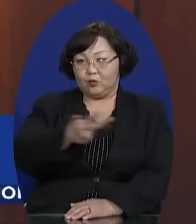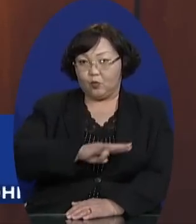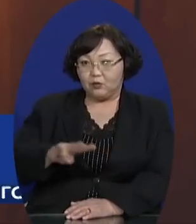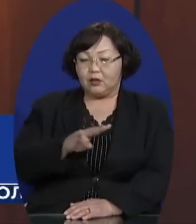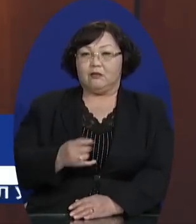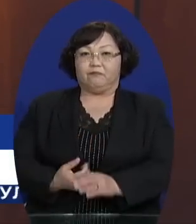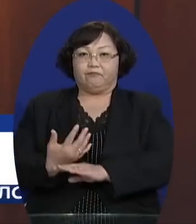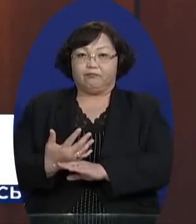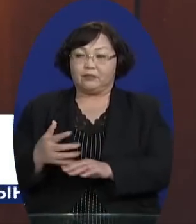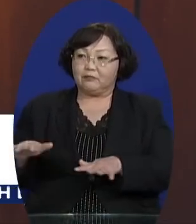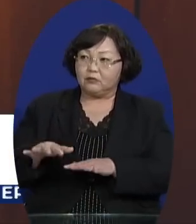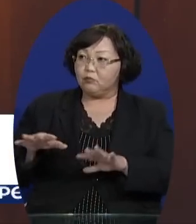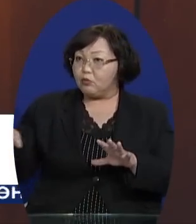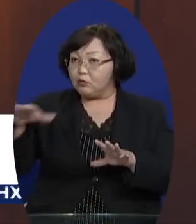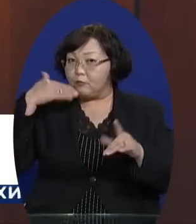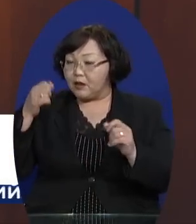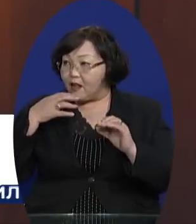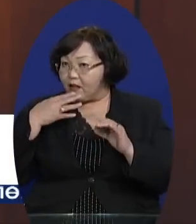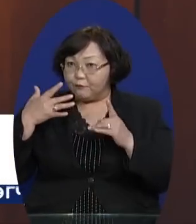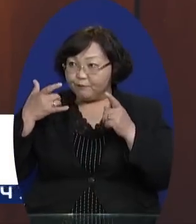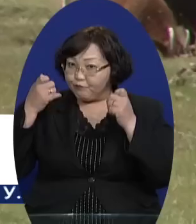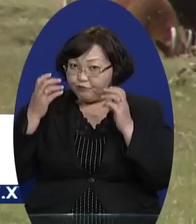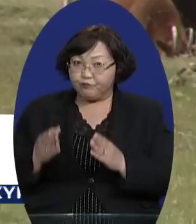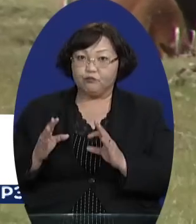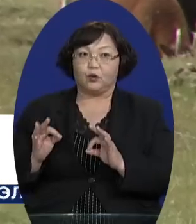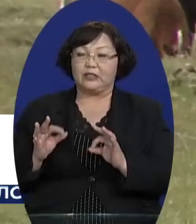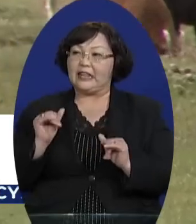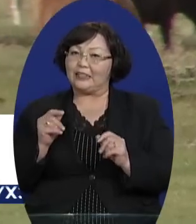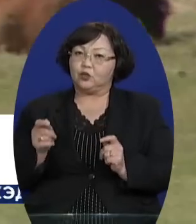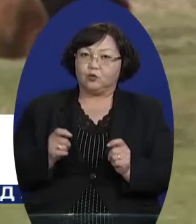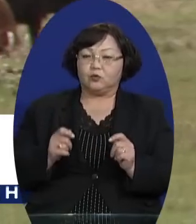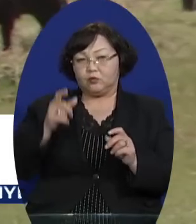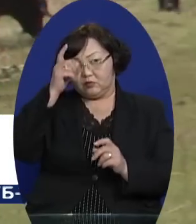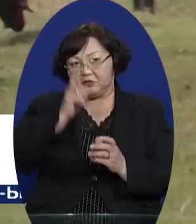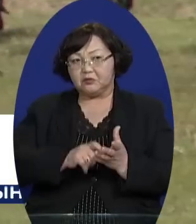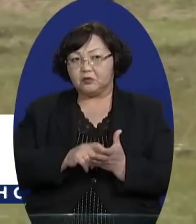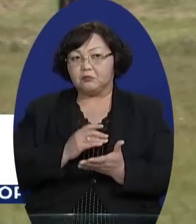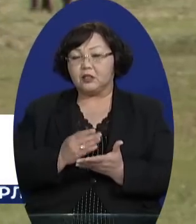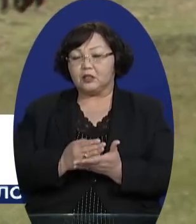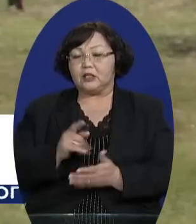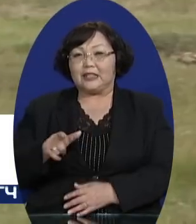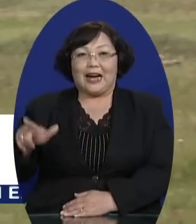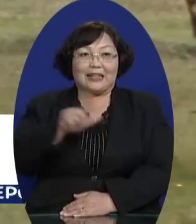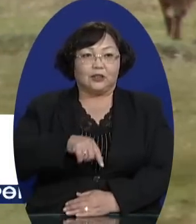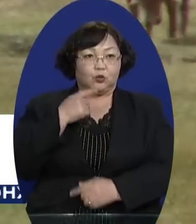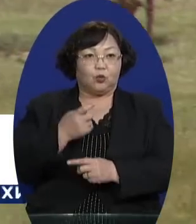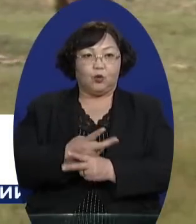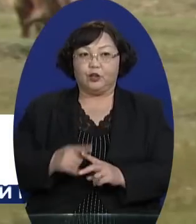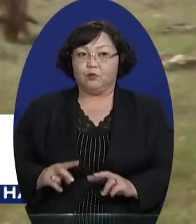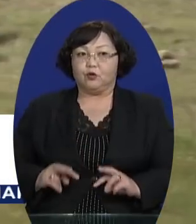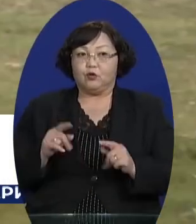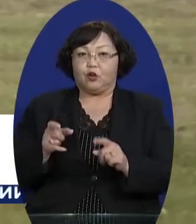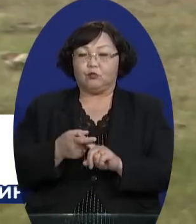шийдлэн гаргадаг байх ёстой юм гэдэг энэ үзэл санаан дээр хийсэн. За улсын хурлын гишүүдийн боловсруулсан газрын хуулийн нэмэлт